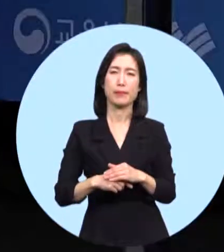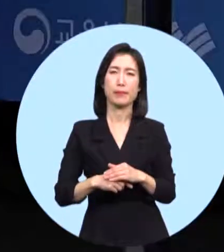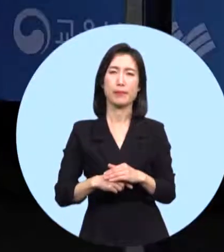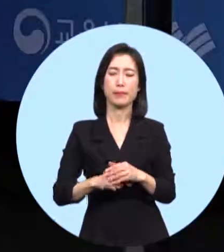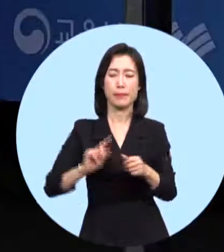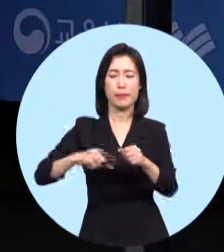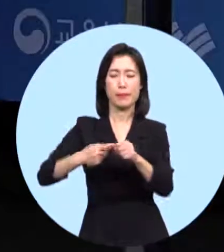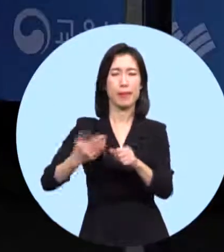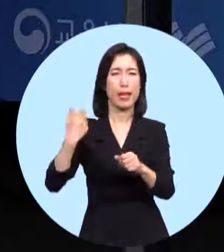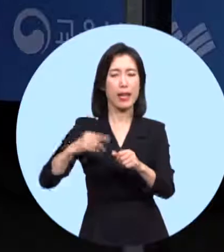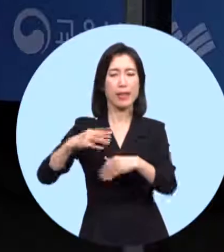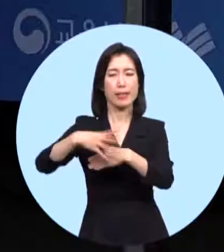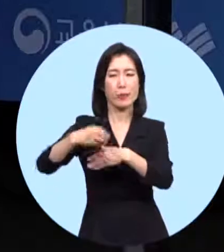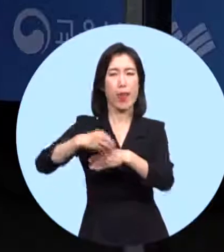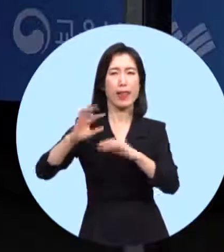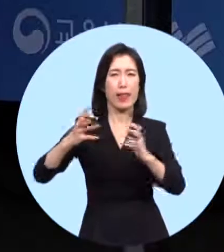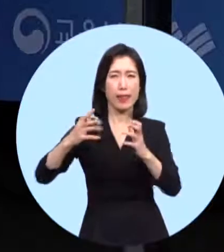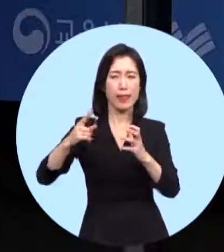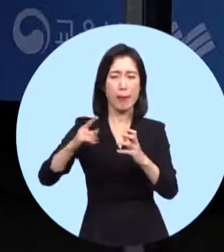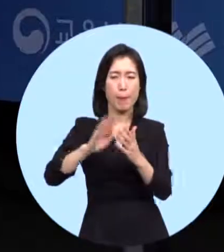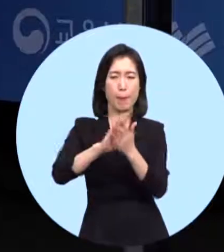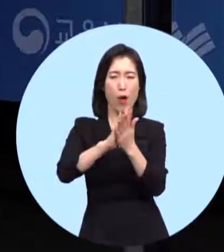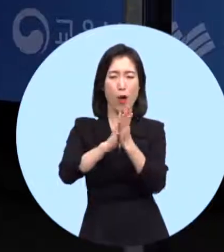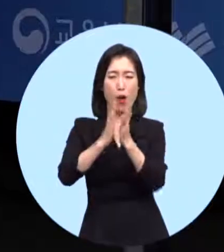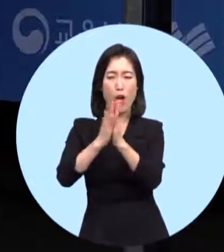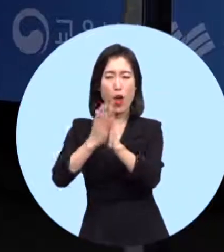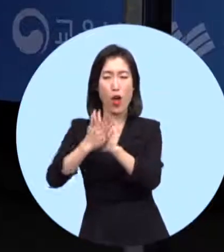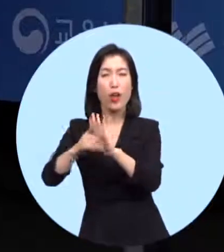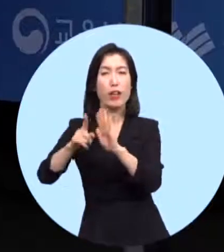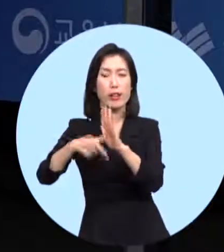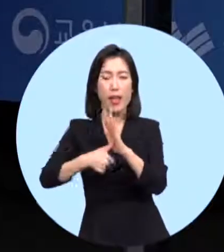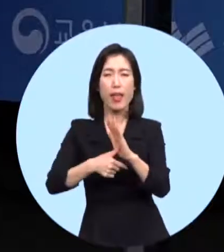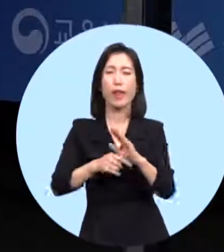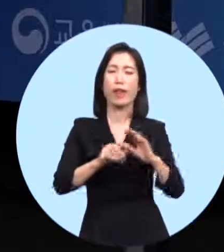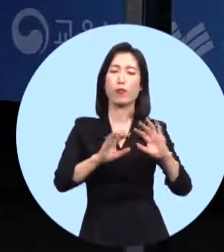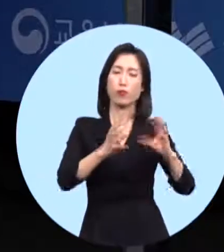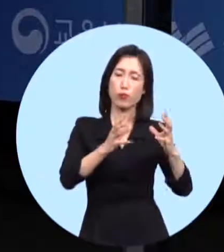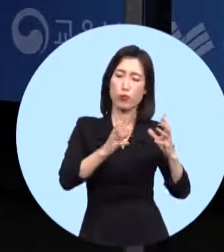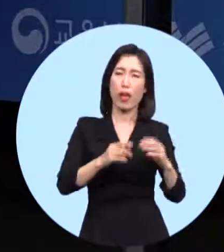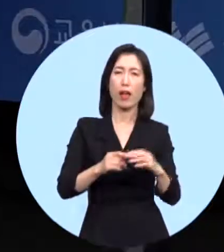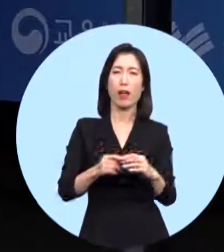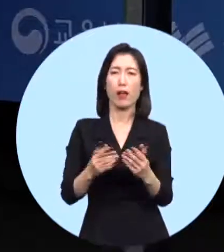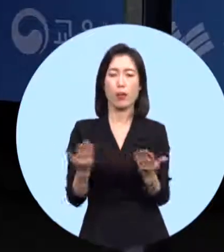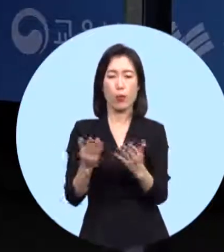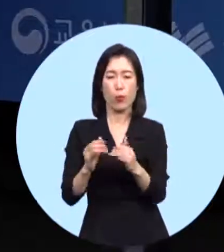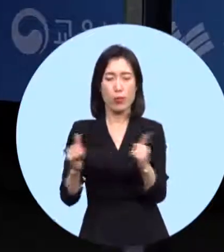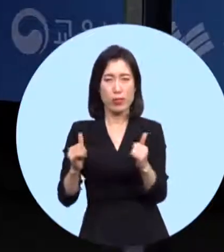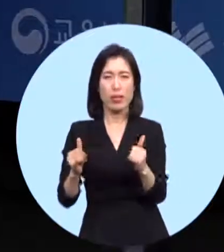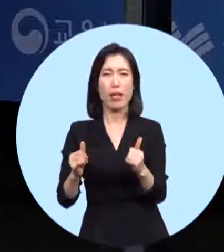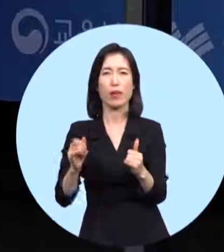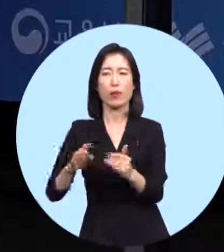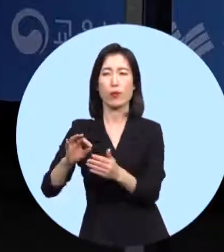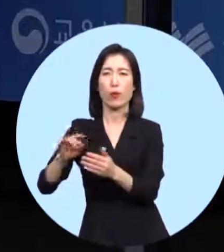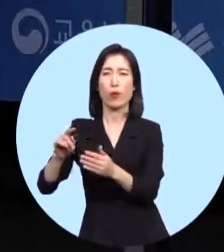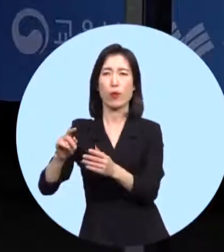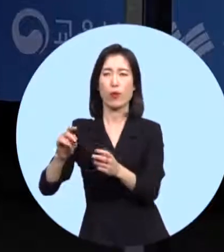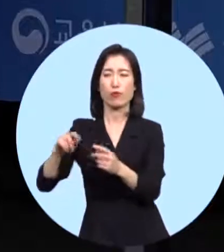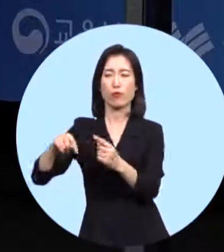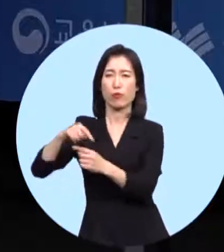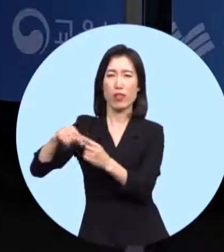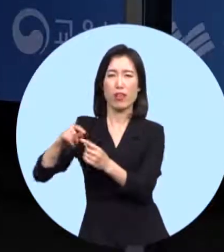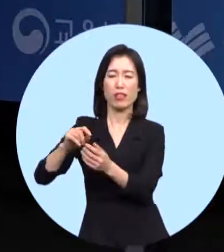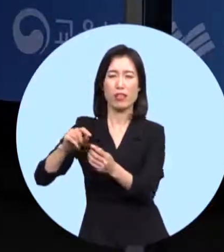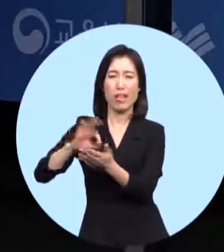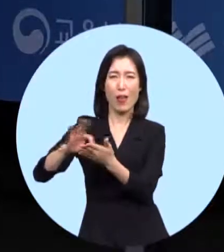스웨덴 사회가 변화하는 과정에서 국가 그다음 노동자 집단 그리고 사용자 집단들